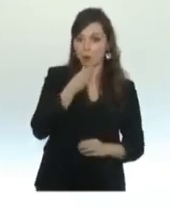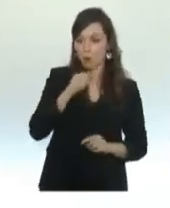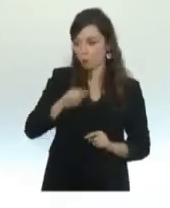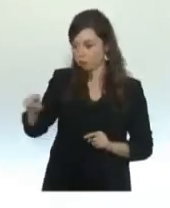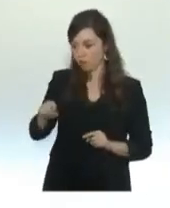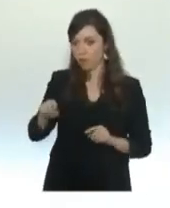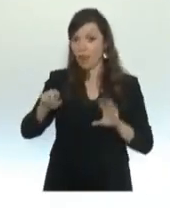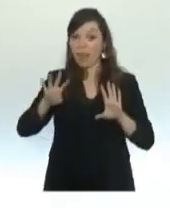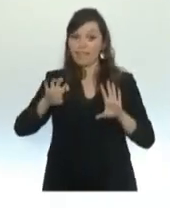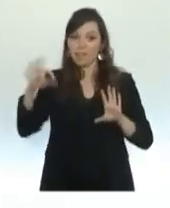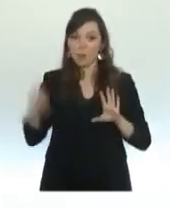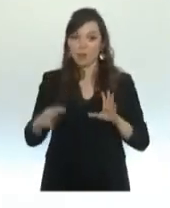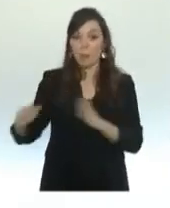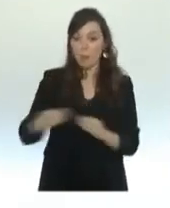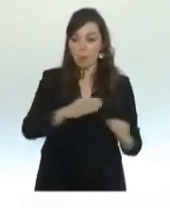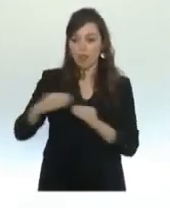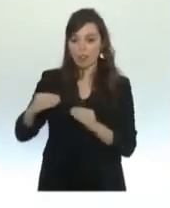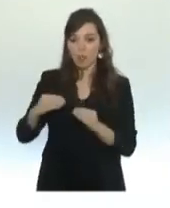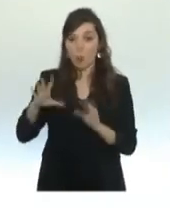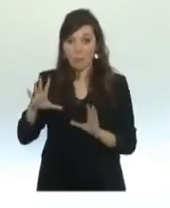le but de cette